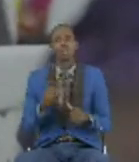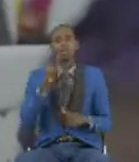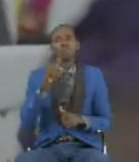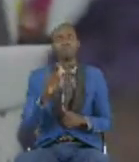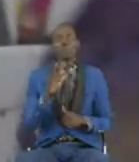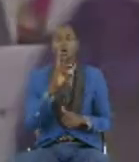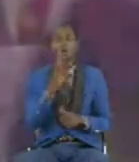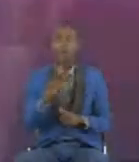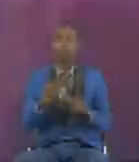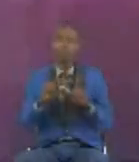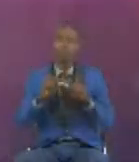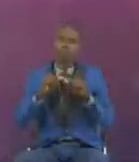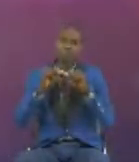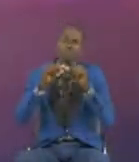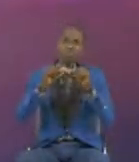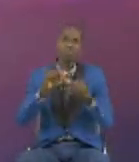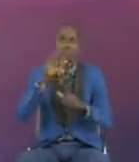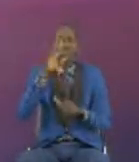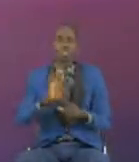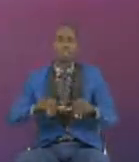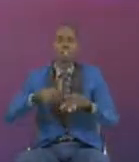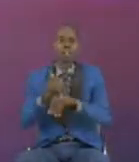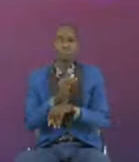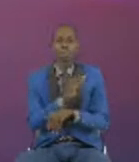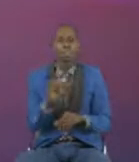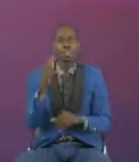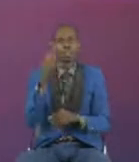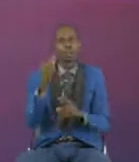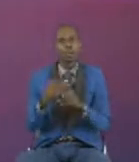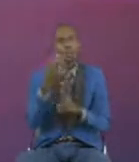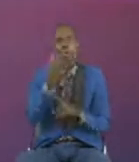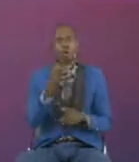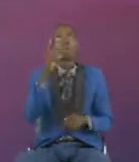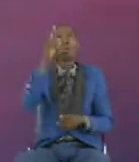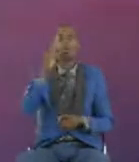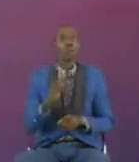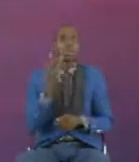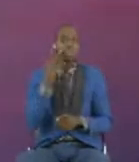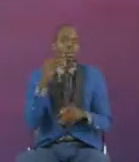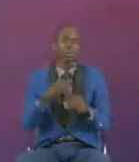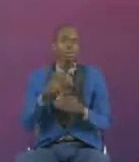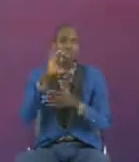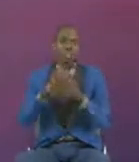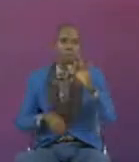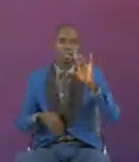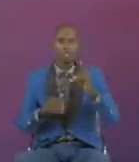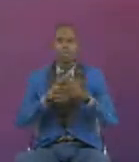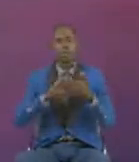Alors, vous devez donc réaffirmer avec persévérance la parole de Dieu. Chapitre 8, verset